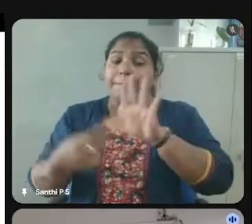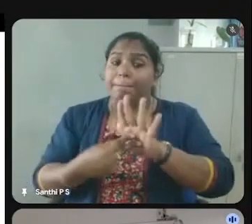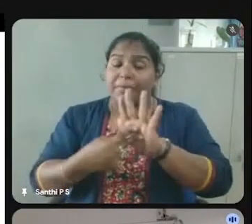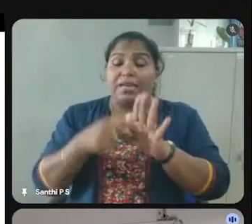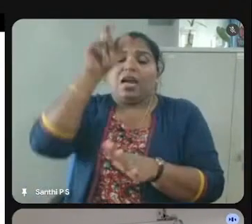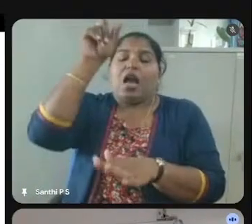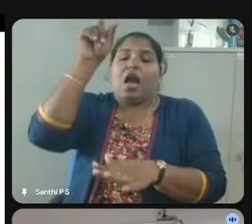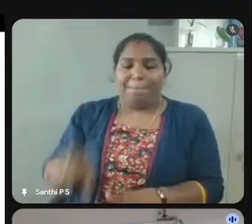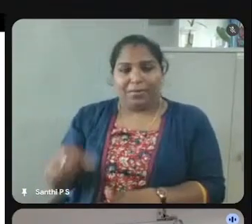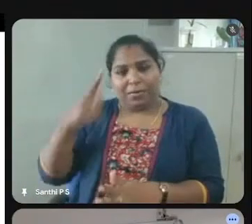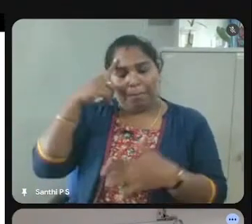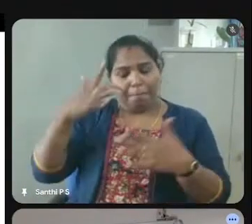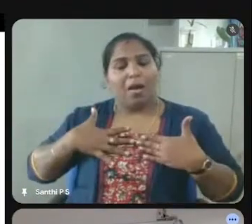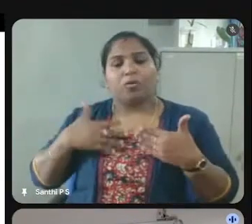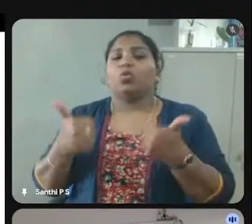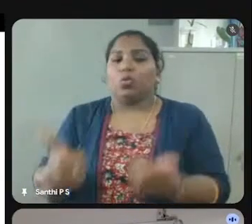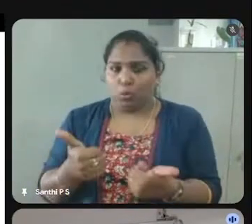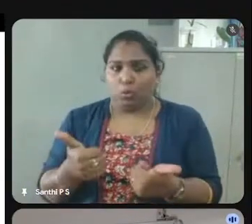മാനസിക ആരോഗ്യമുള്ള വ്യക്തി, അല്ലെങ്കിൽ